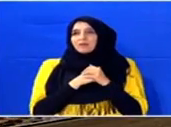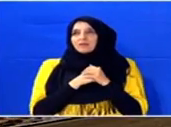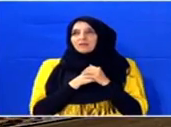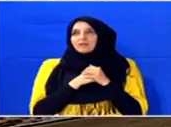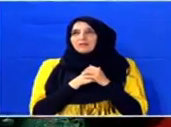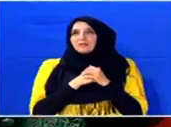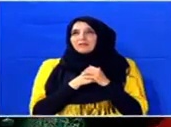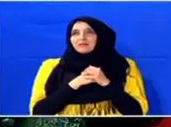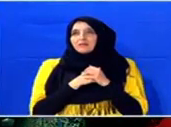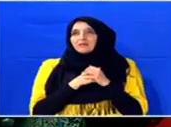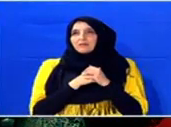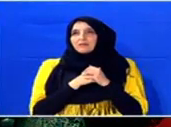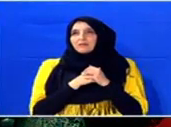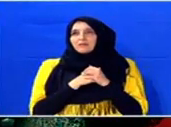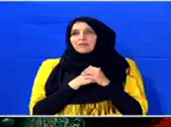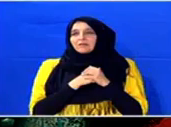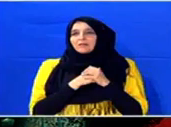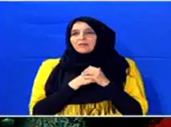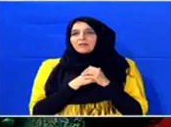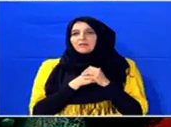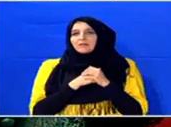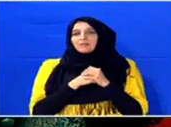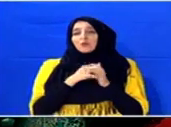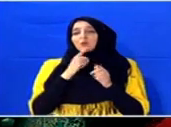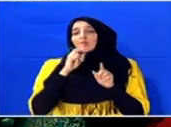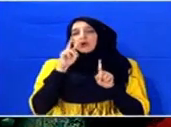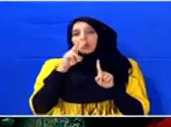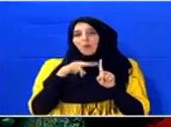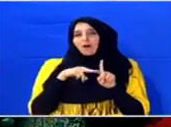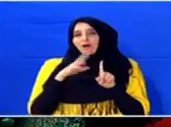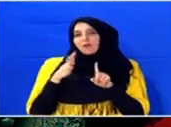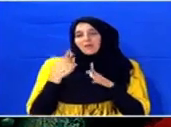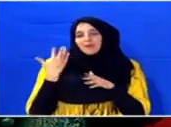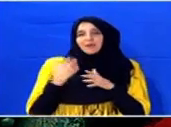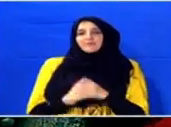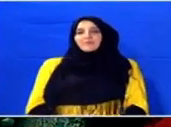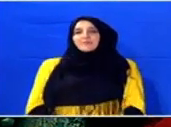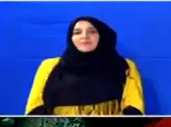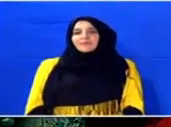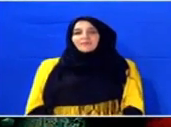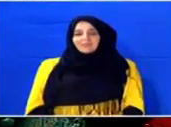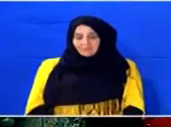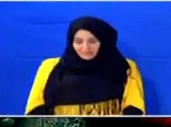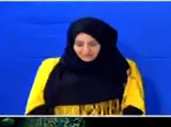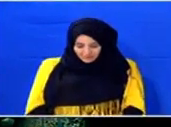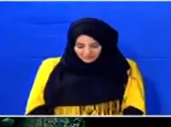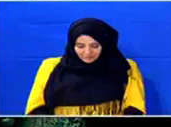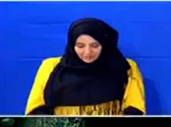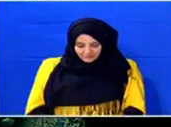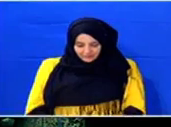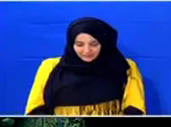ما عندوش ما عندي واحد شهرين اقدر ان شاء الله ربي يرحمه برحمته الواسعه